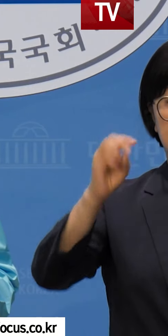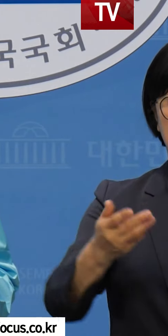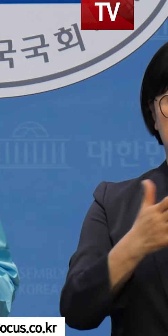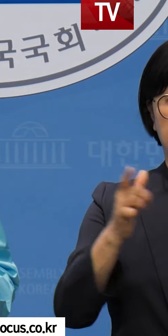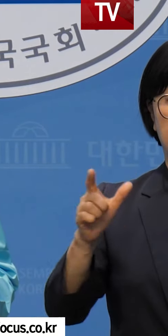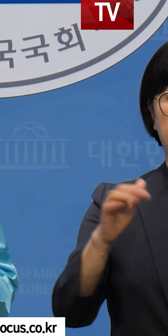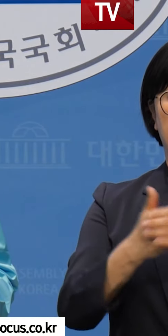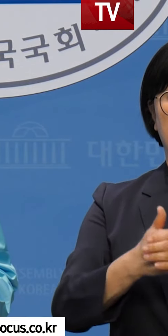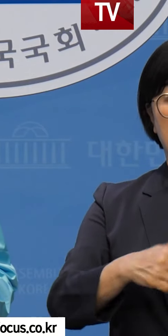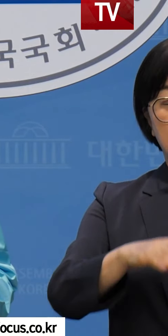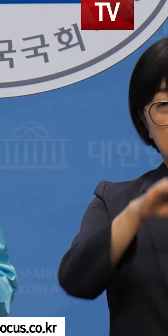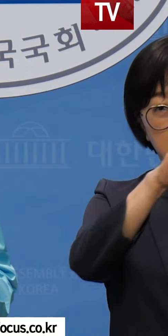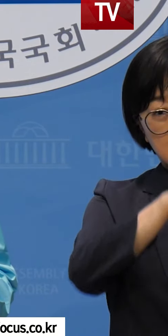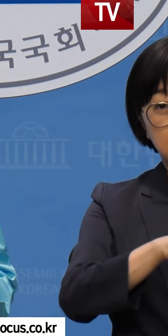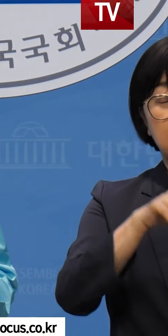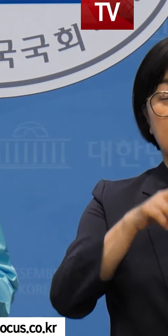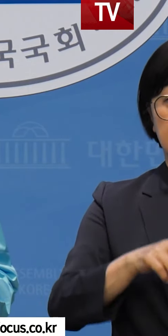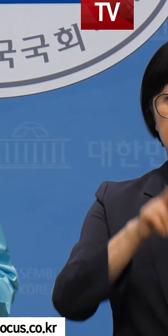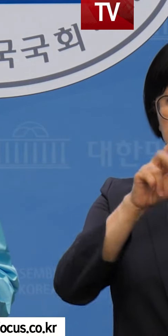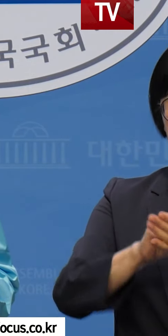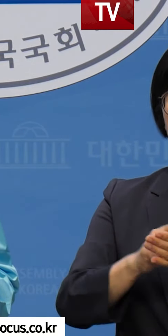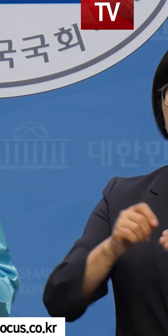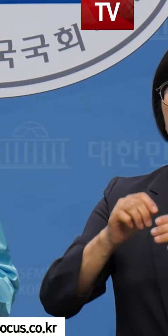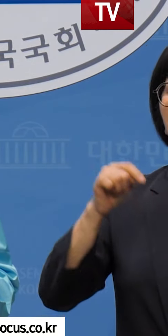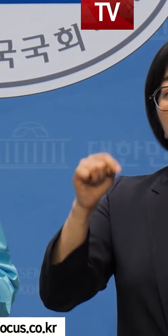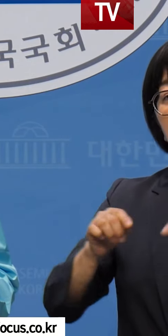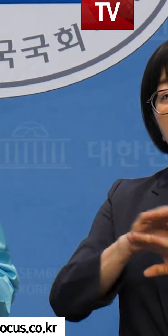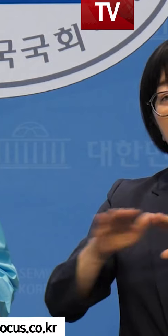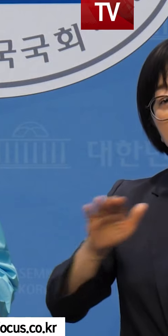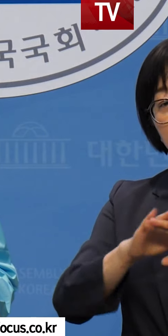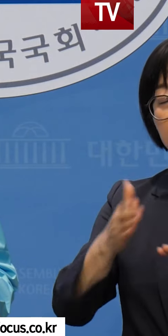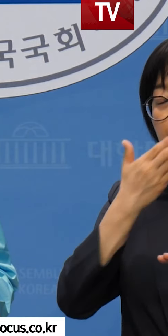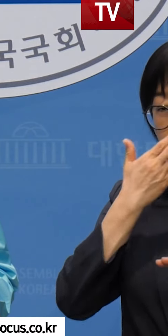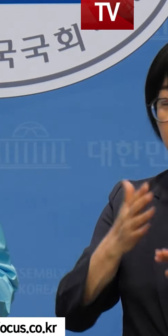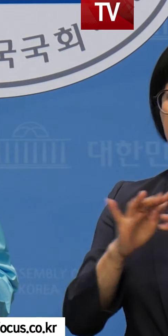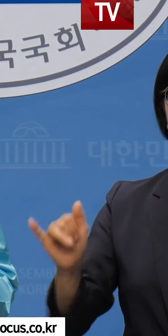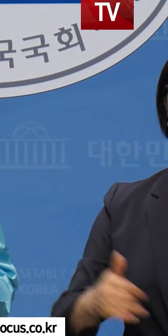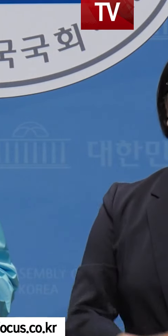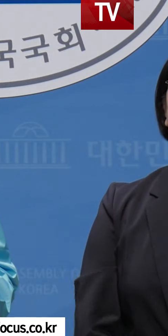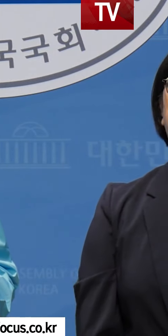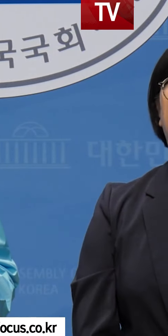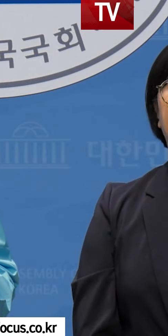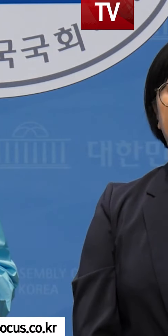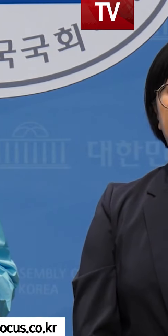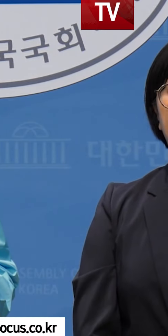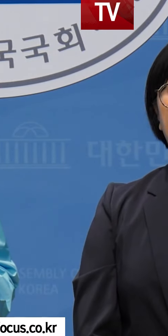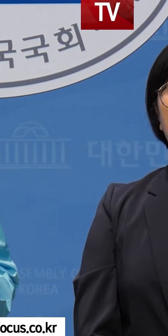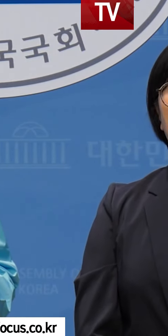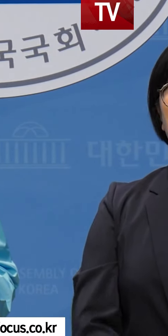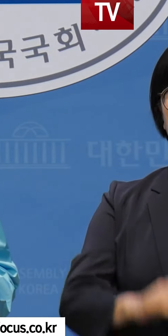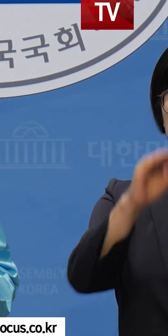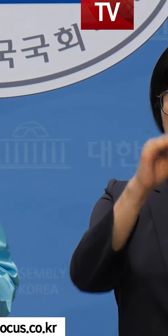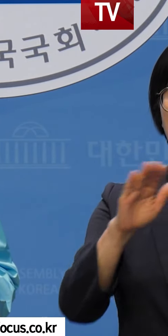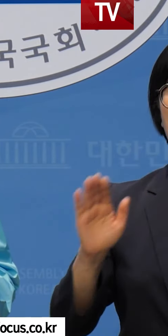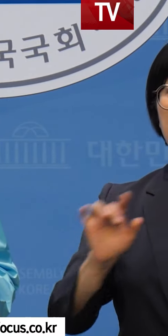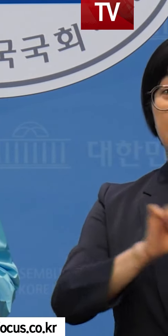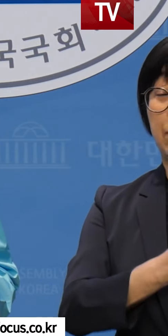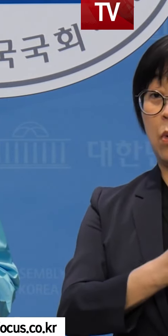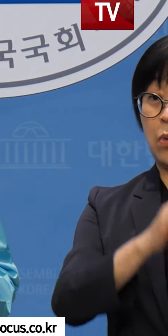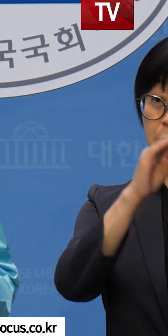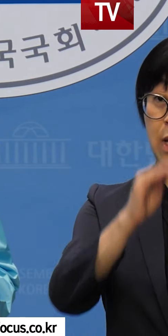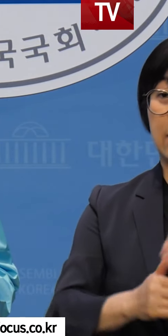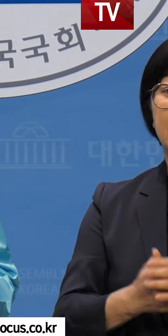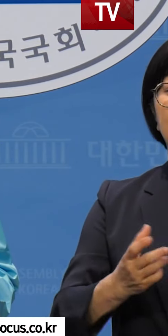현안을 주민과 함께 논의하여 해결할 수 있는 적임자이기도 합니다. 이러한 내용은 오늘